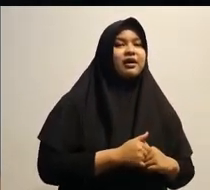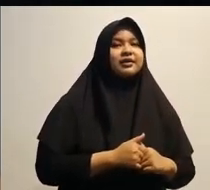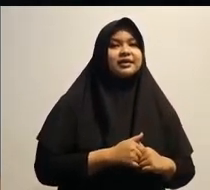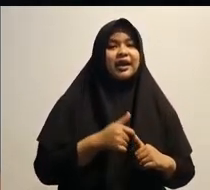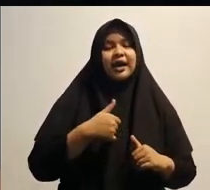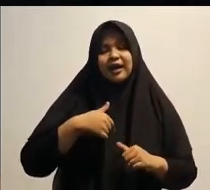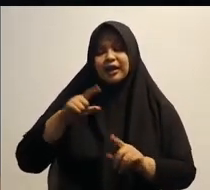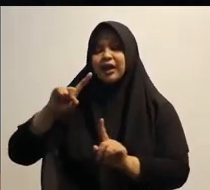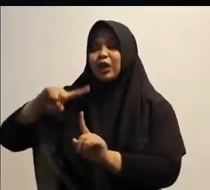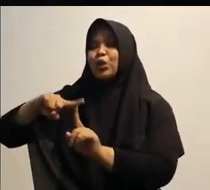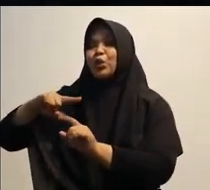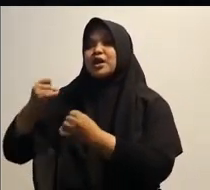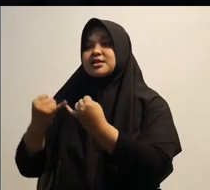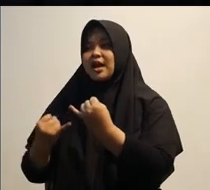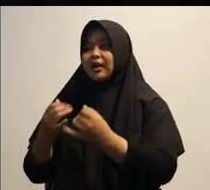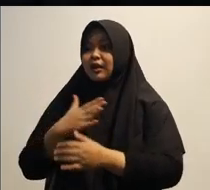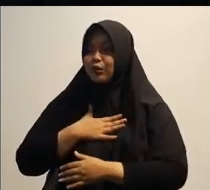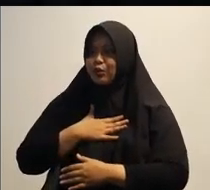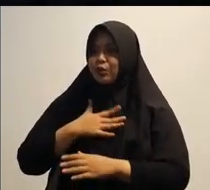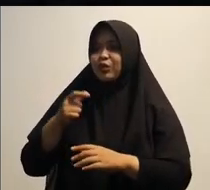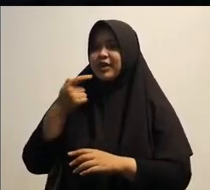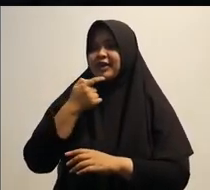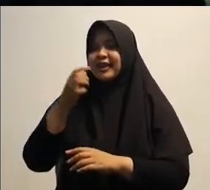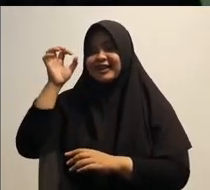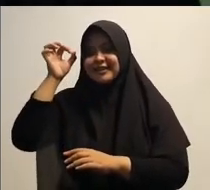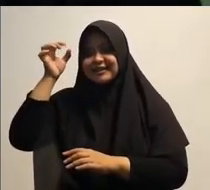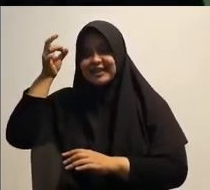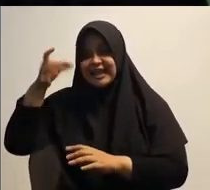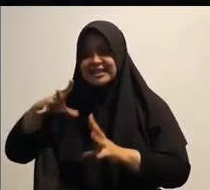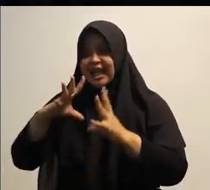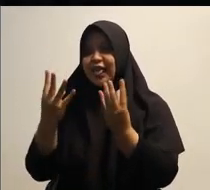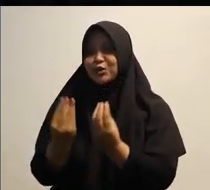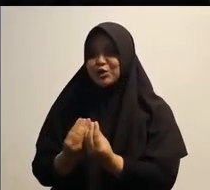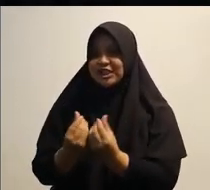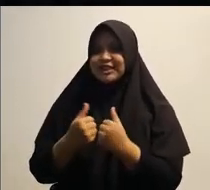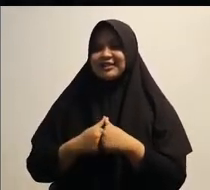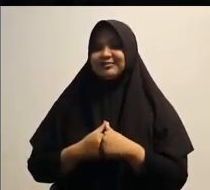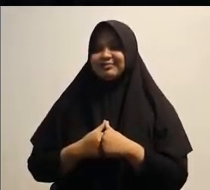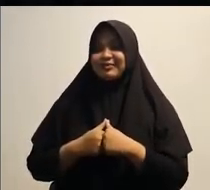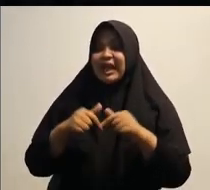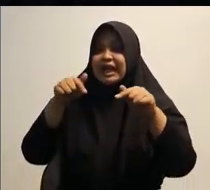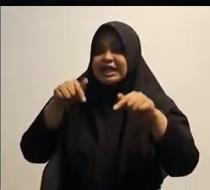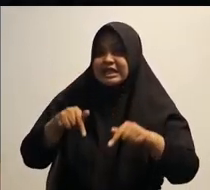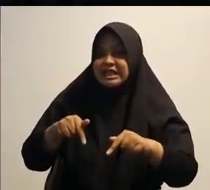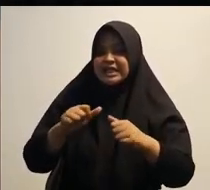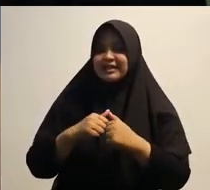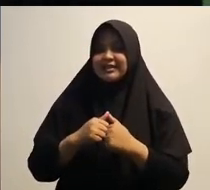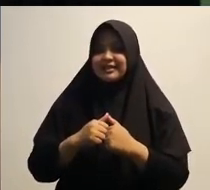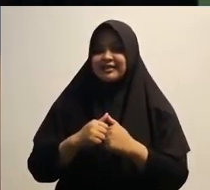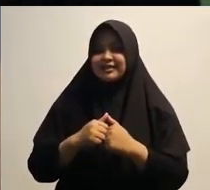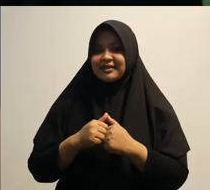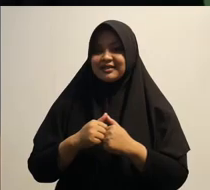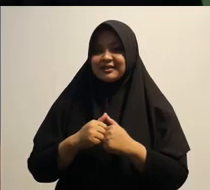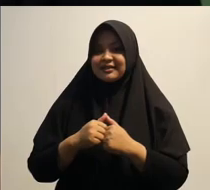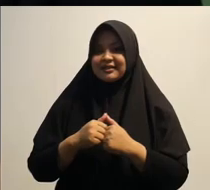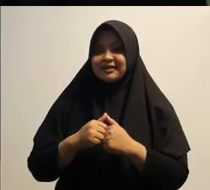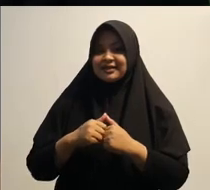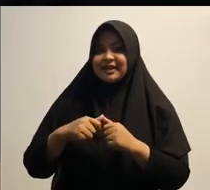riset soal tugas tugas akhir soal desa inklusi gitu. Oh, desa inklusi. Iya, nah ini di puskesmas. Oh iya,